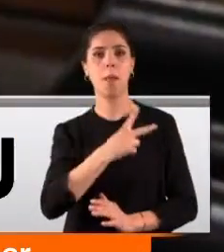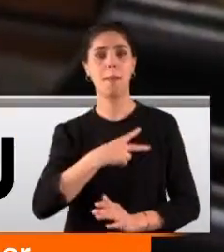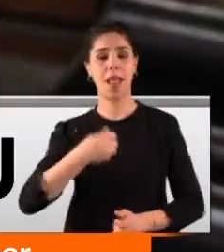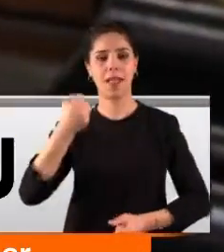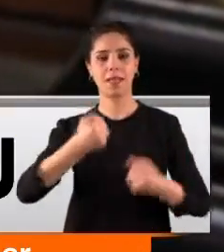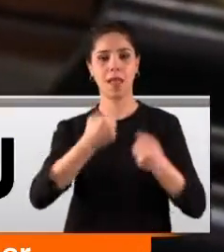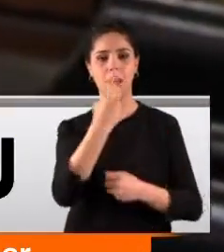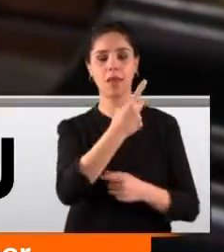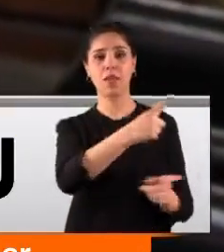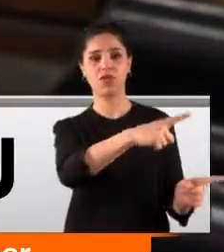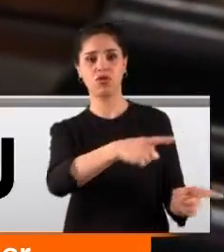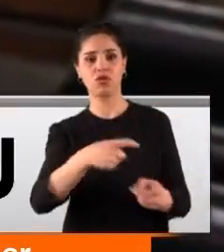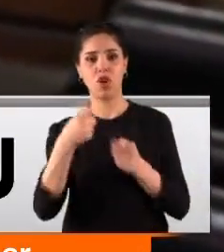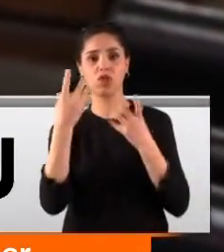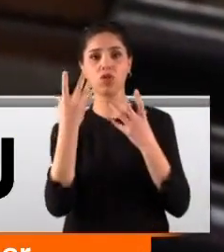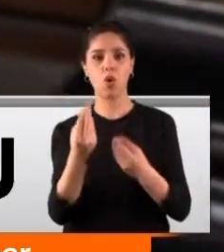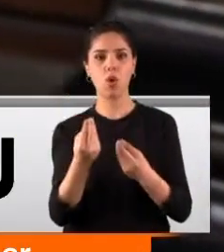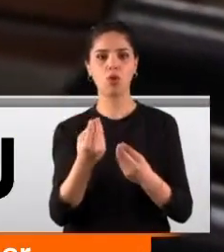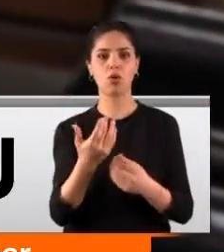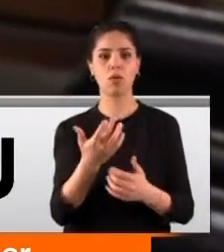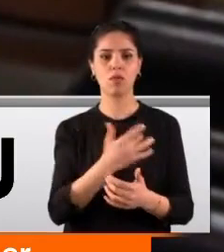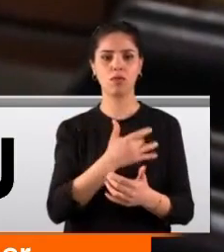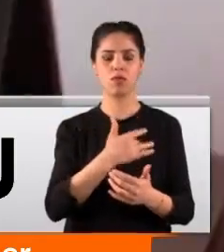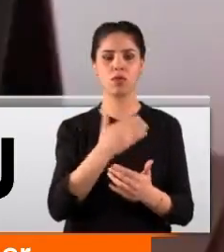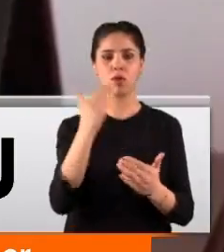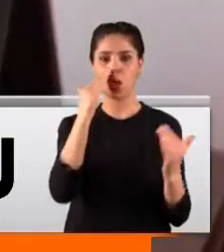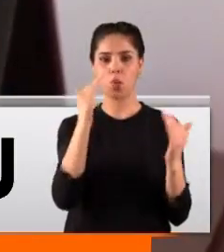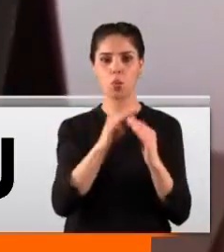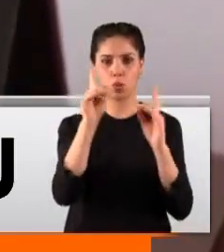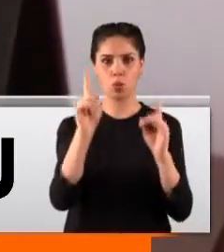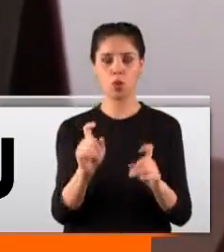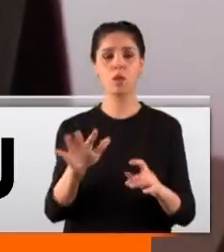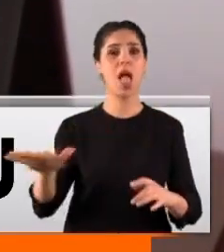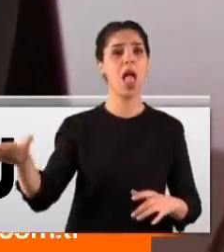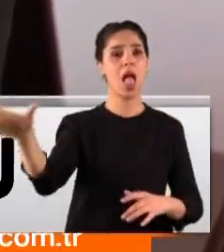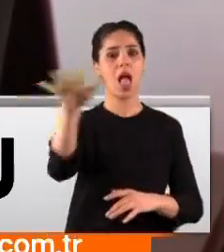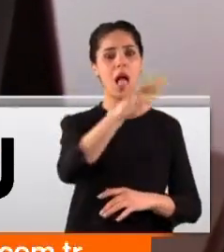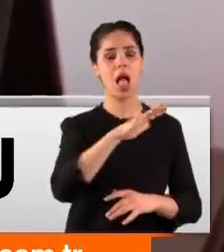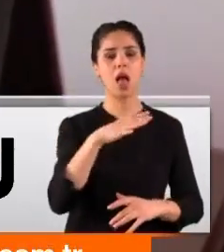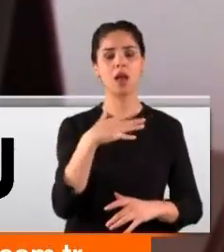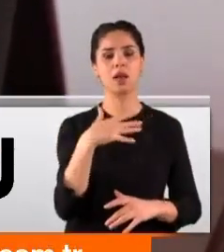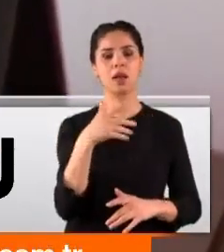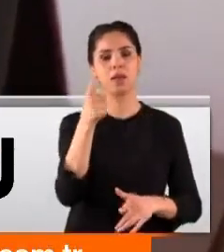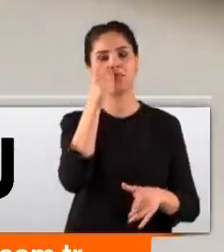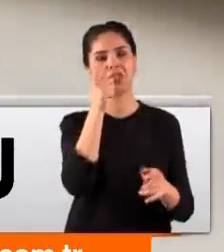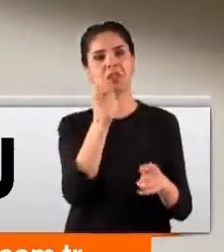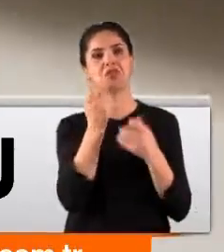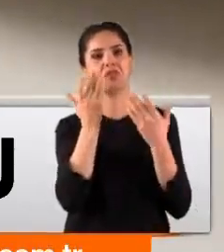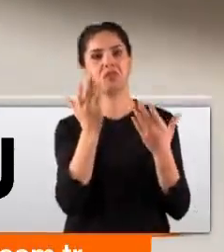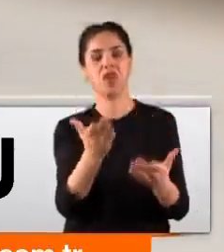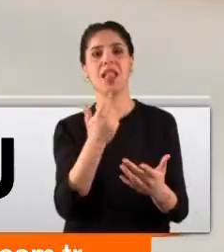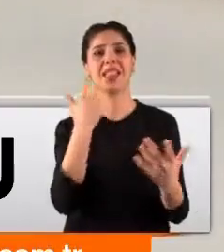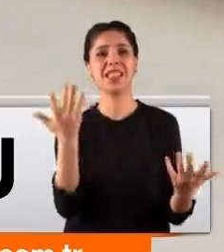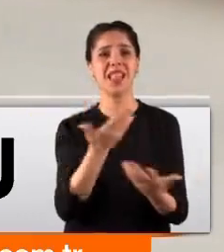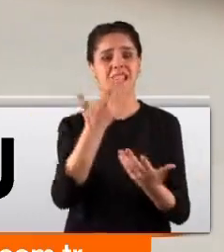aracının çekiciyle alınması hiç mi vicdanınızı yaralamadı? Hepimiz tarafından çok ibretlik bir hadise olmuştur. Yıllarca